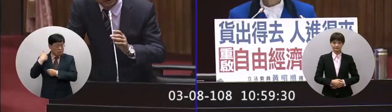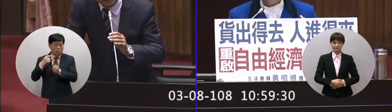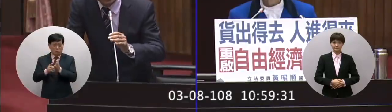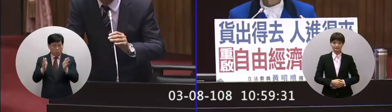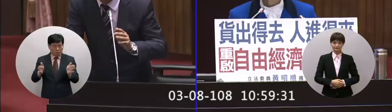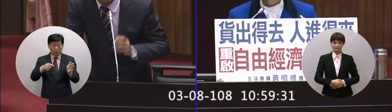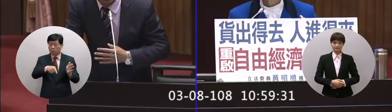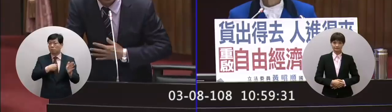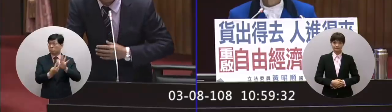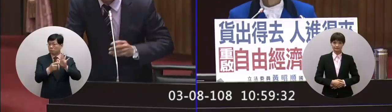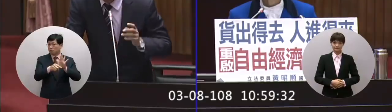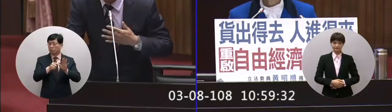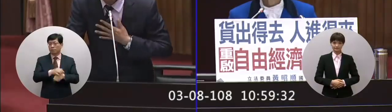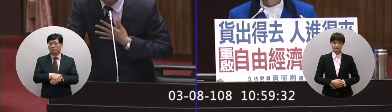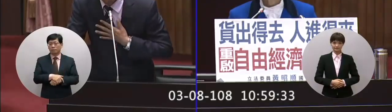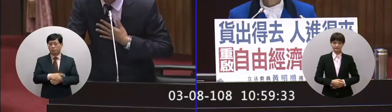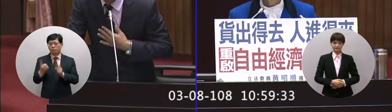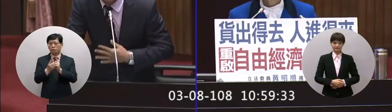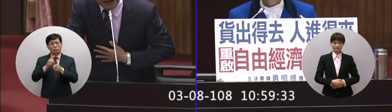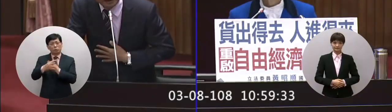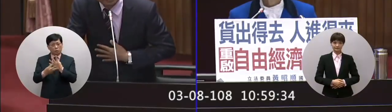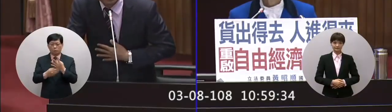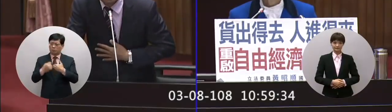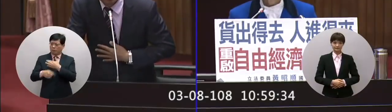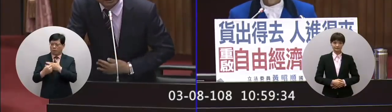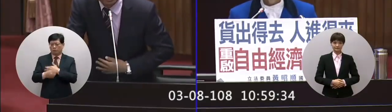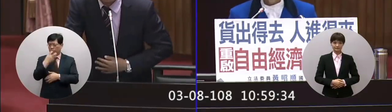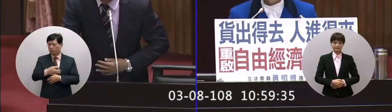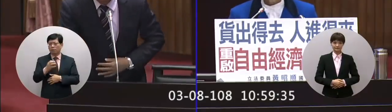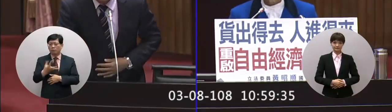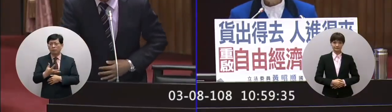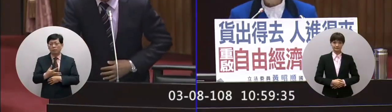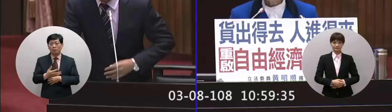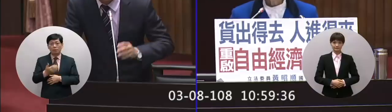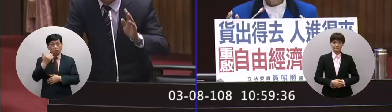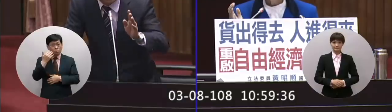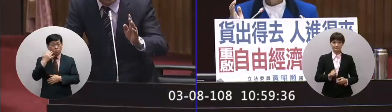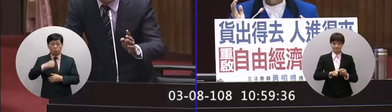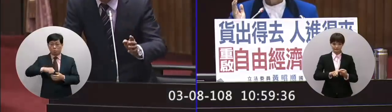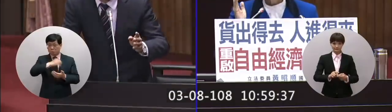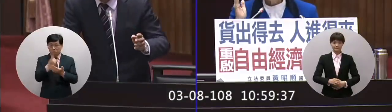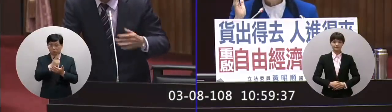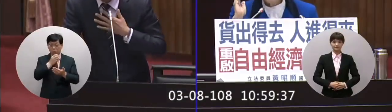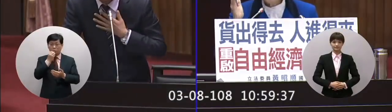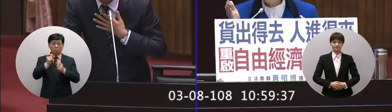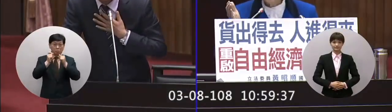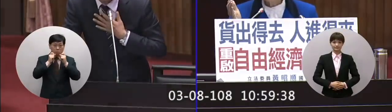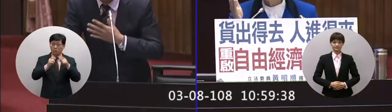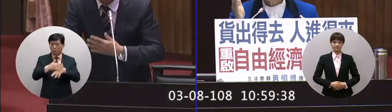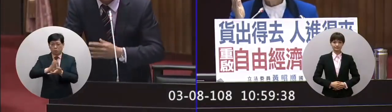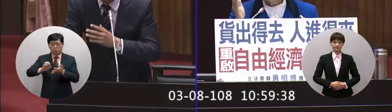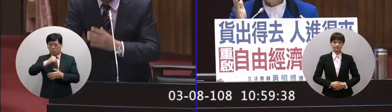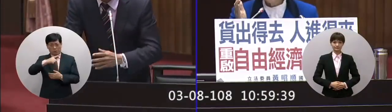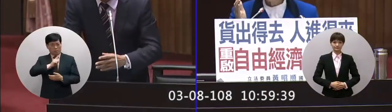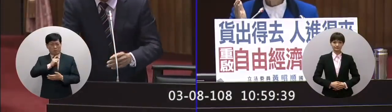那时候的自由经济示范区为例，对农业部门是伤害的。为什么？因为这样的话，所有食品业者就不会用国